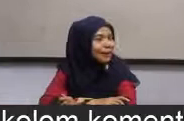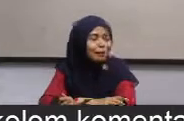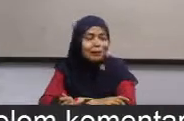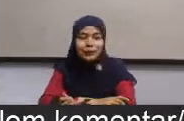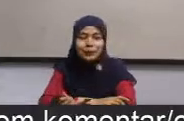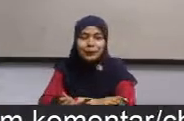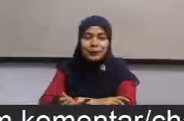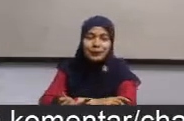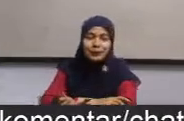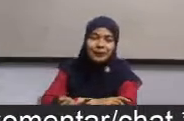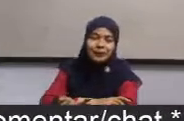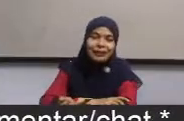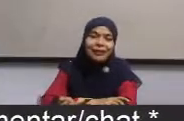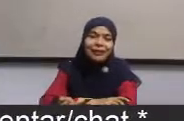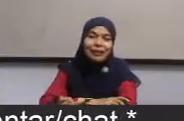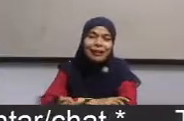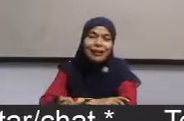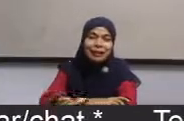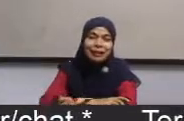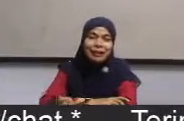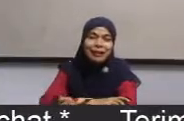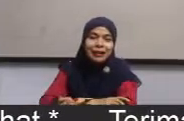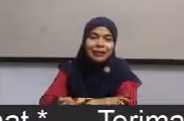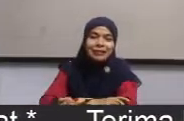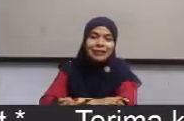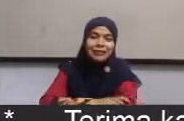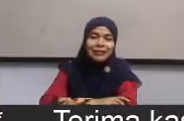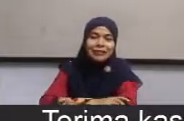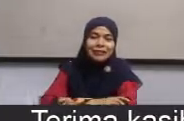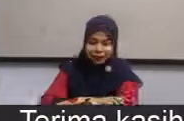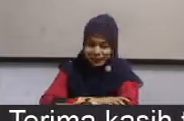Ibnu ya